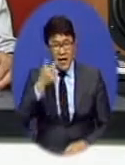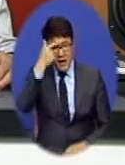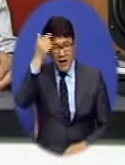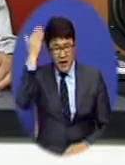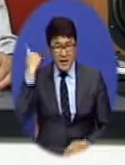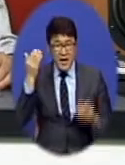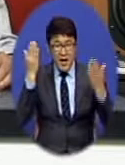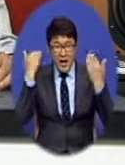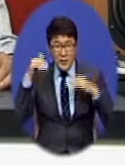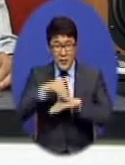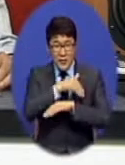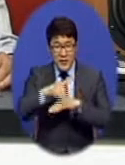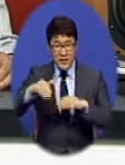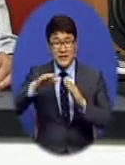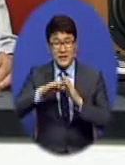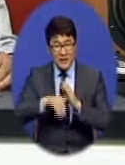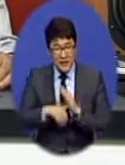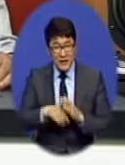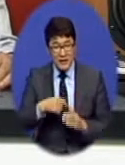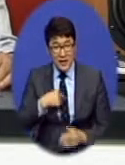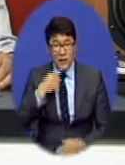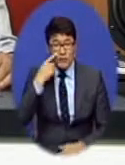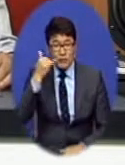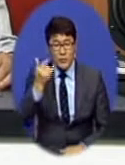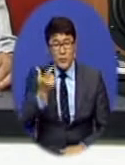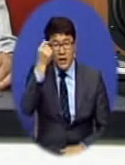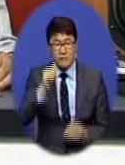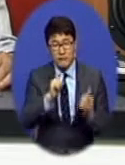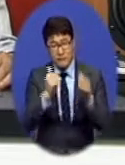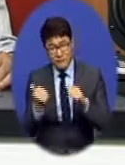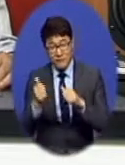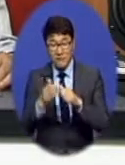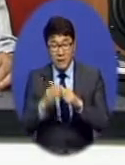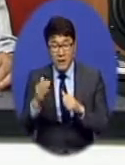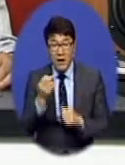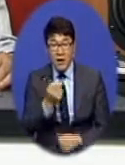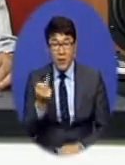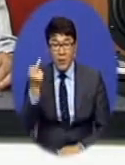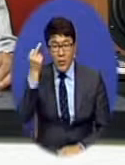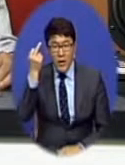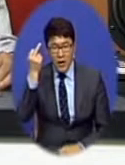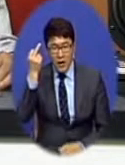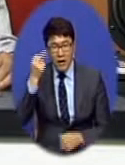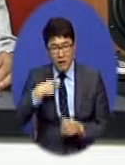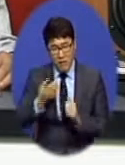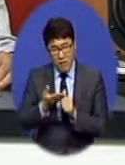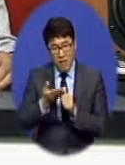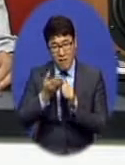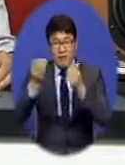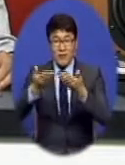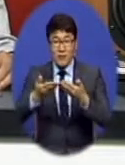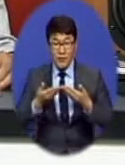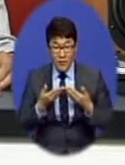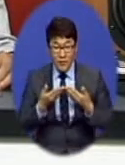때 네. 저는 이게 부모님이 일찍 돌아가셔가지고요. 네. 네, 오빠 밑에서 컸어요. 근데